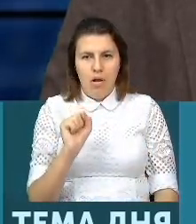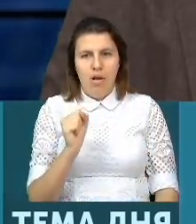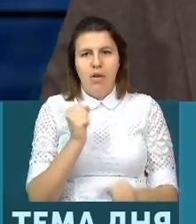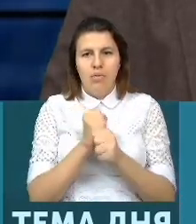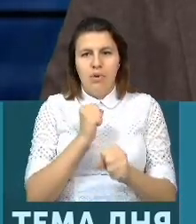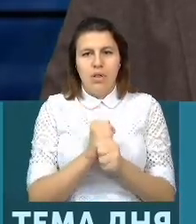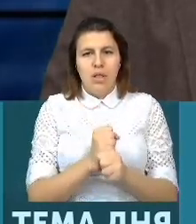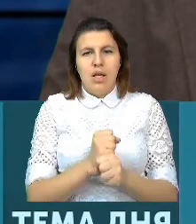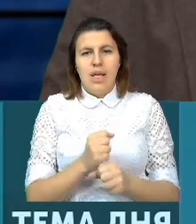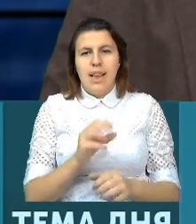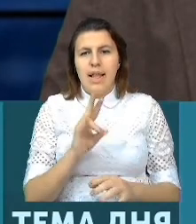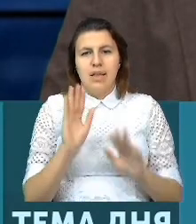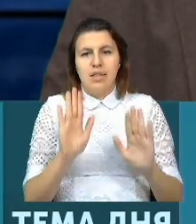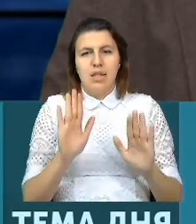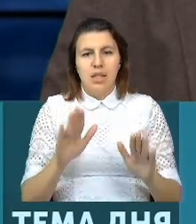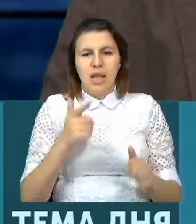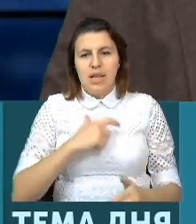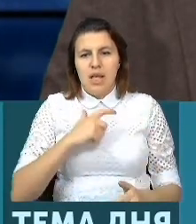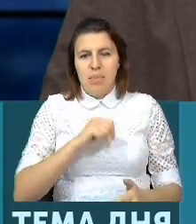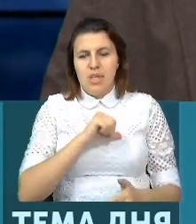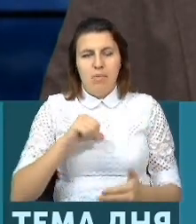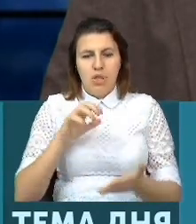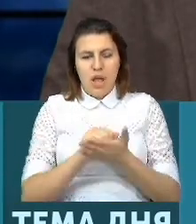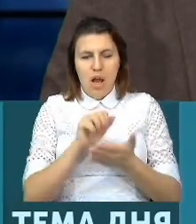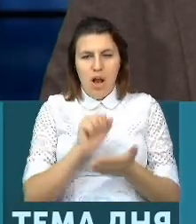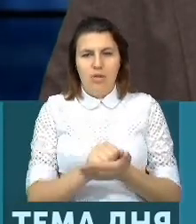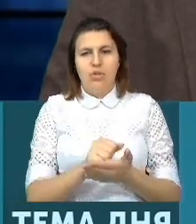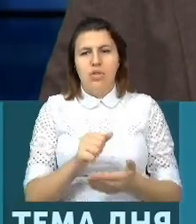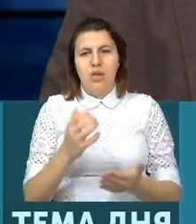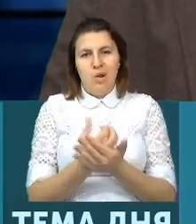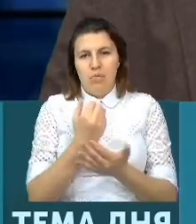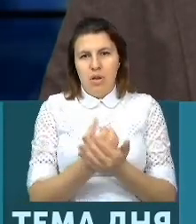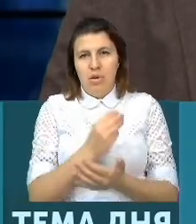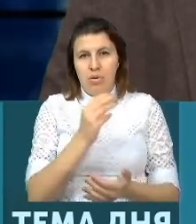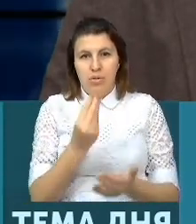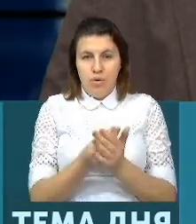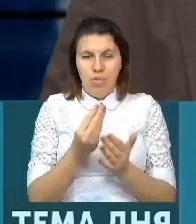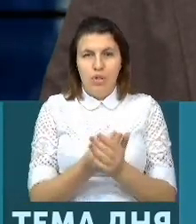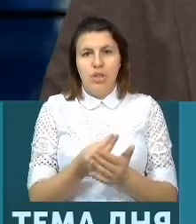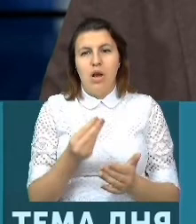самозайнятість і заробляють гроші, але надають ще можливість іншим розвиватися в цьому напрямку.